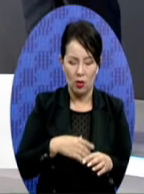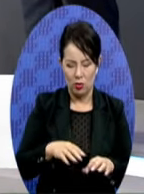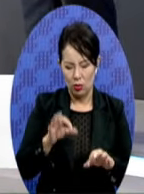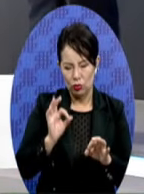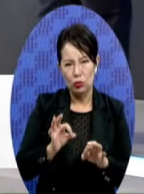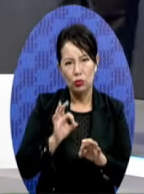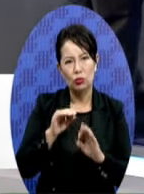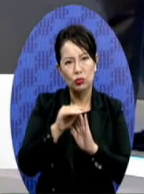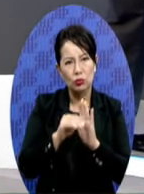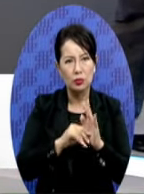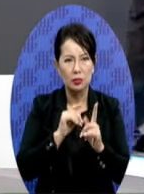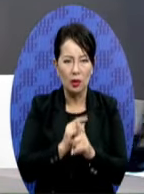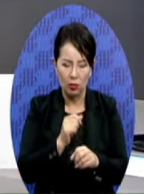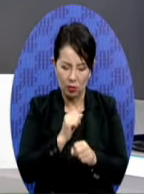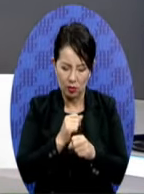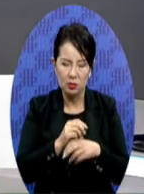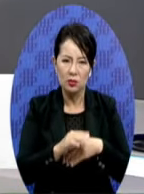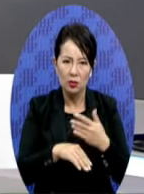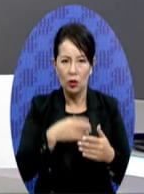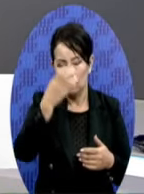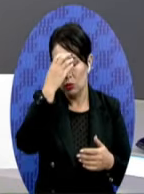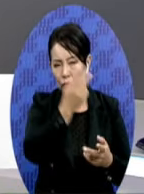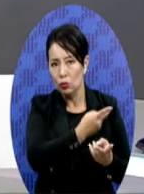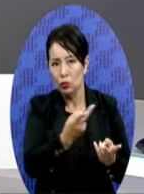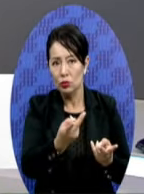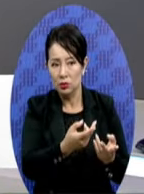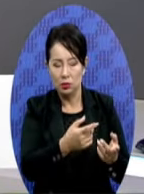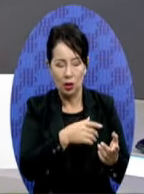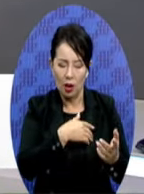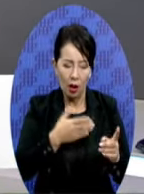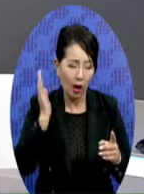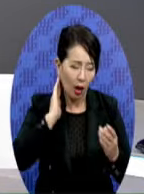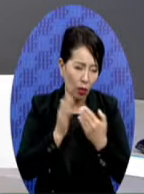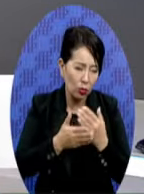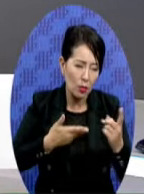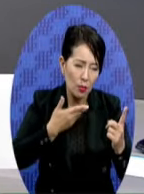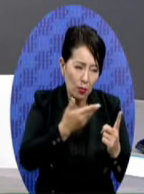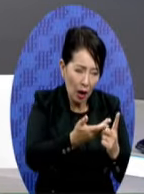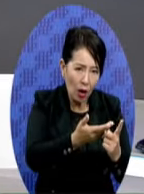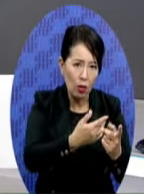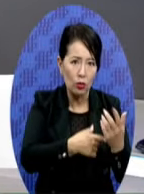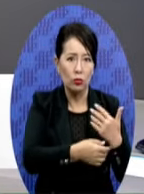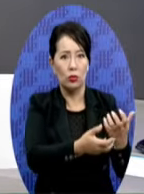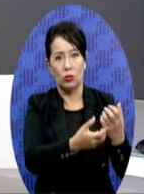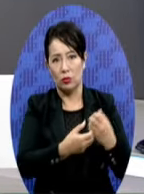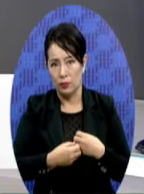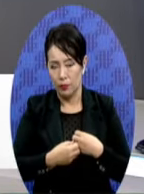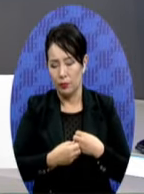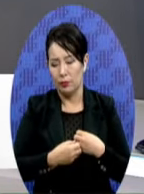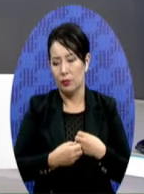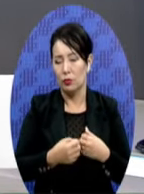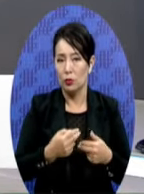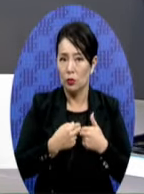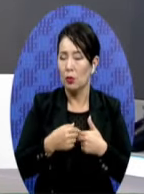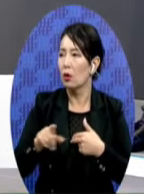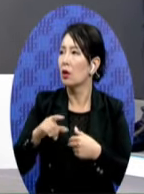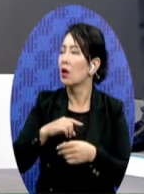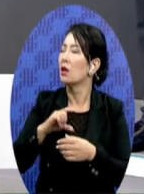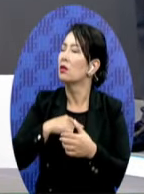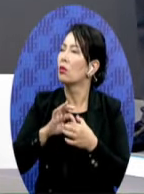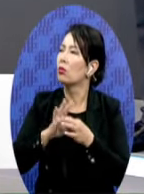гүйцэтгэж за үзүүлэх төрийн үйлчлэгийг авсан хүн за энэ тухайга эрх бүхий байгууллагад сайн дураараа илчилсэн бол за түүний авсан